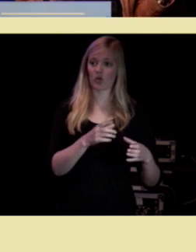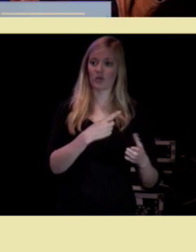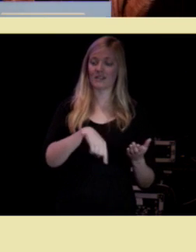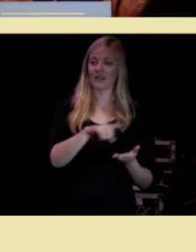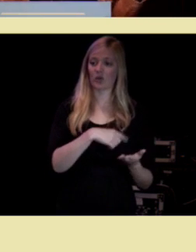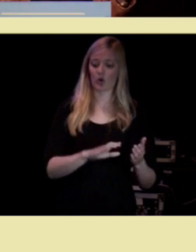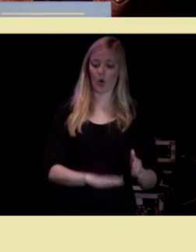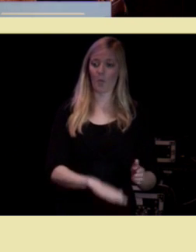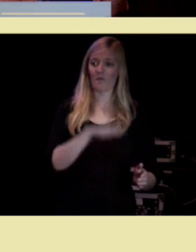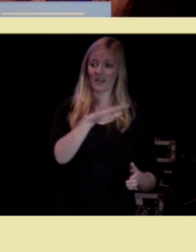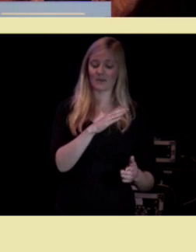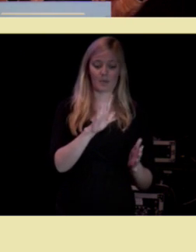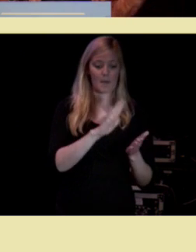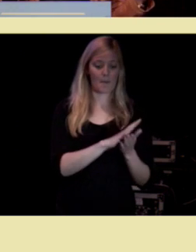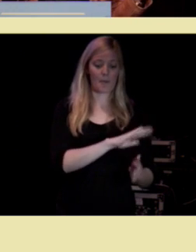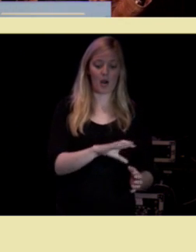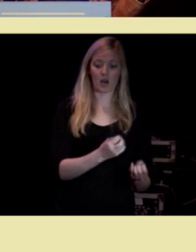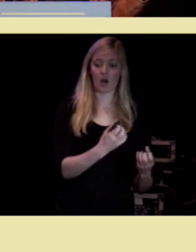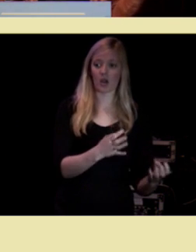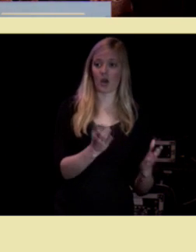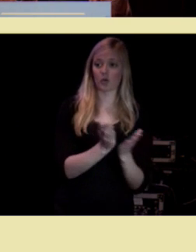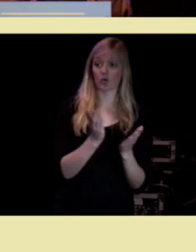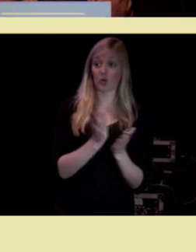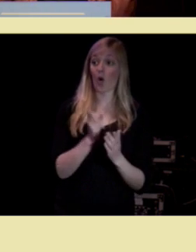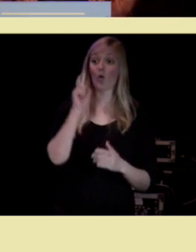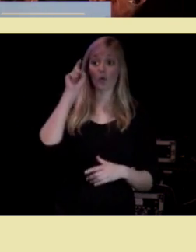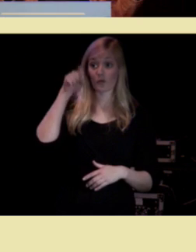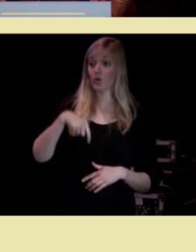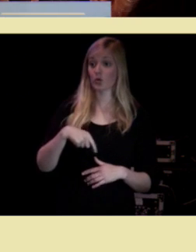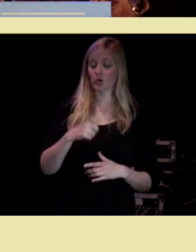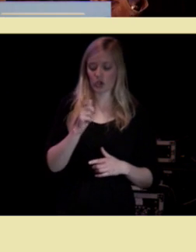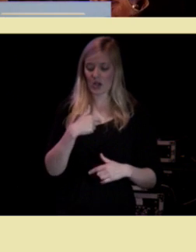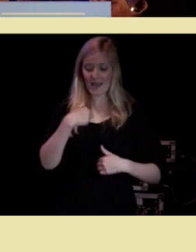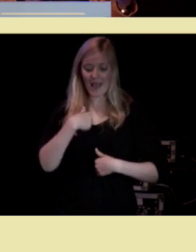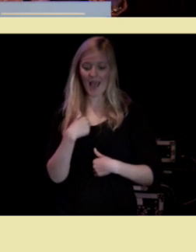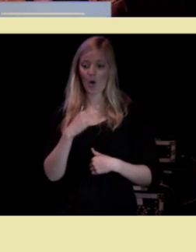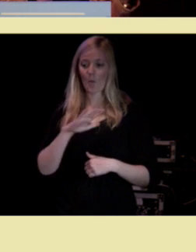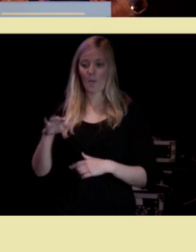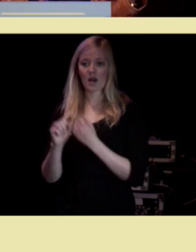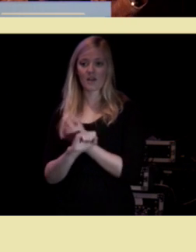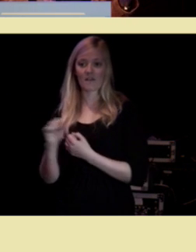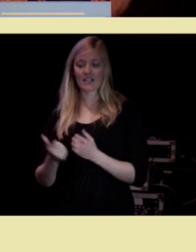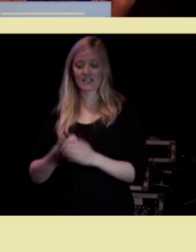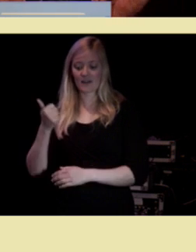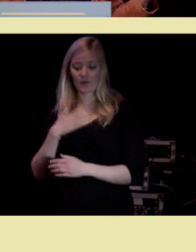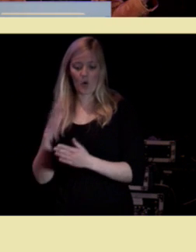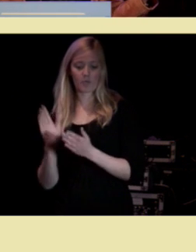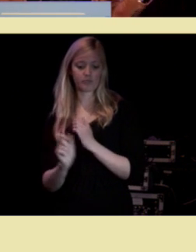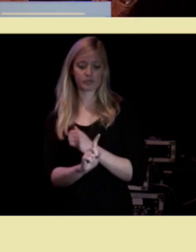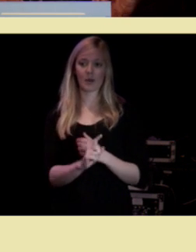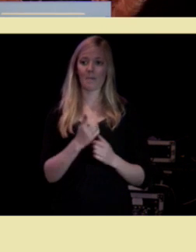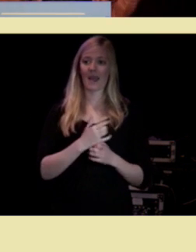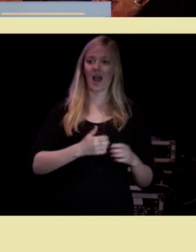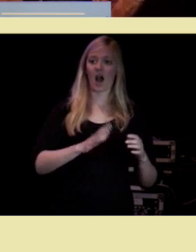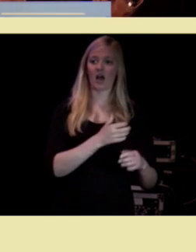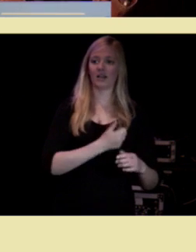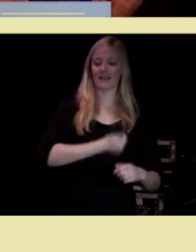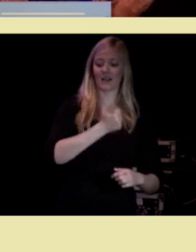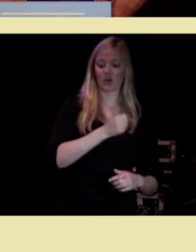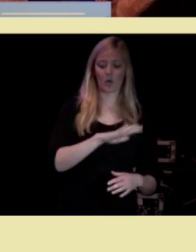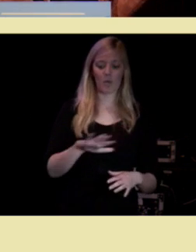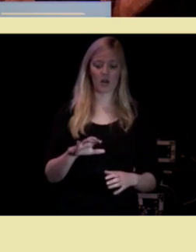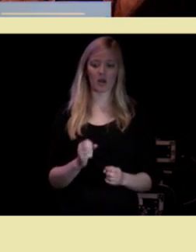og skole. Det var utrolig lurt, for da kom plutselig jeg og barnevernssjefen på ledemøter med alle rektorene og barnehagestyrerne,